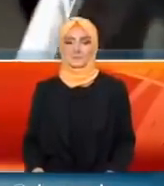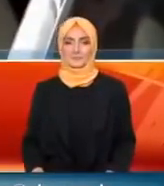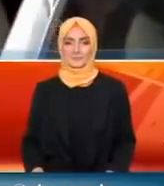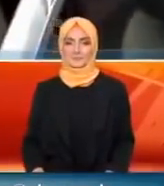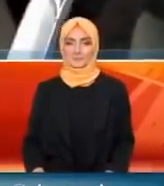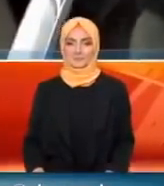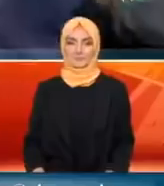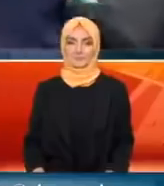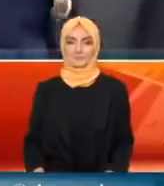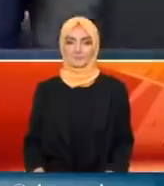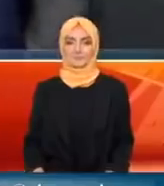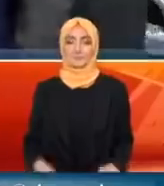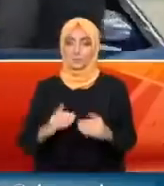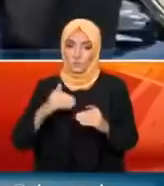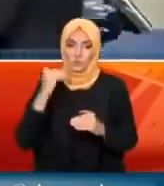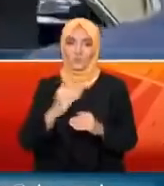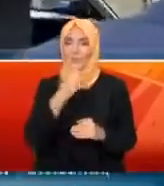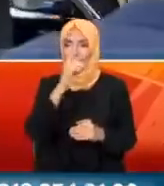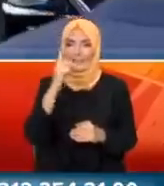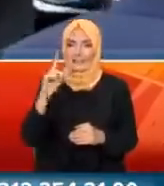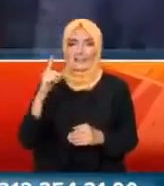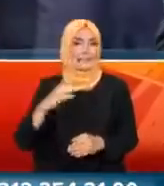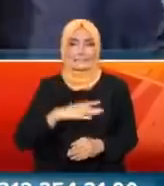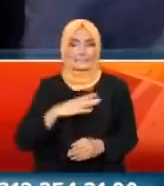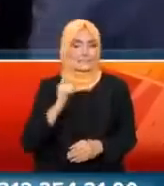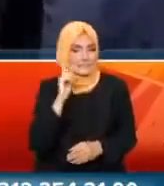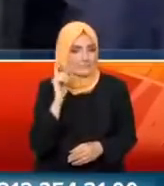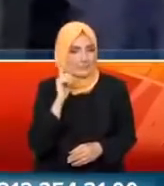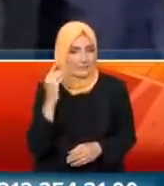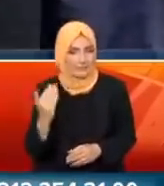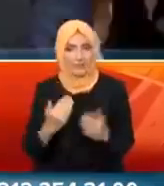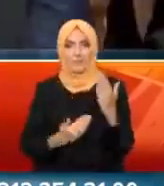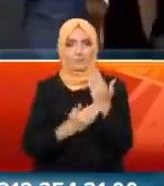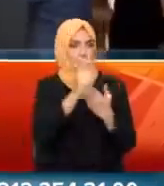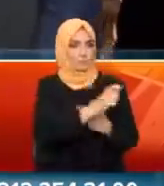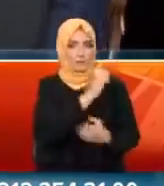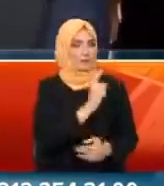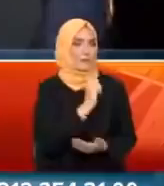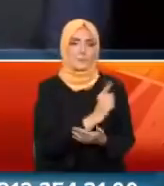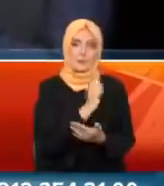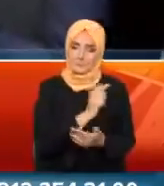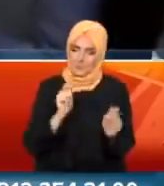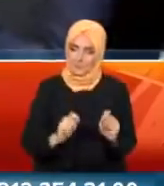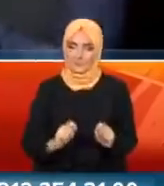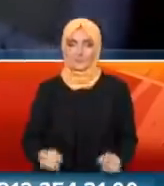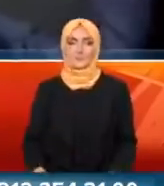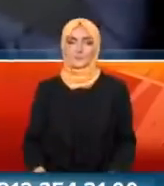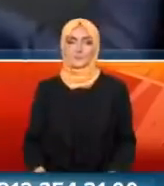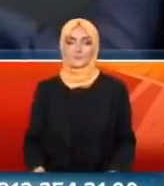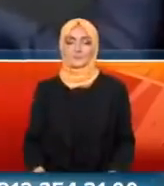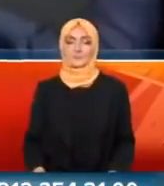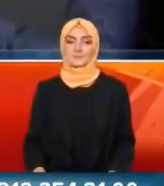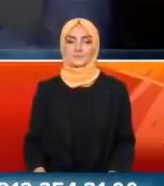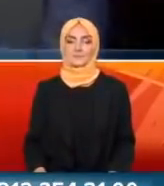ediyoruz tüm saygılar hemşehrilerimizden. Ardından tek tek talepleri dinledi, danışmanlarına talimat verdi. Cumhurbaşkanım sen de hiç mi diyor